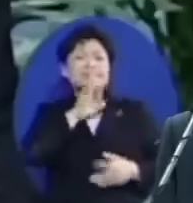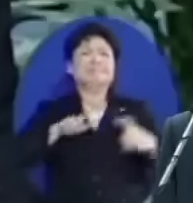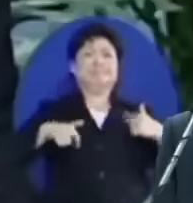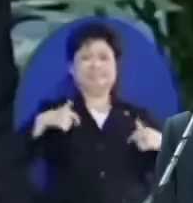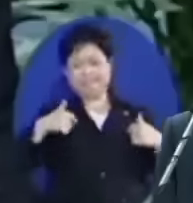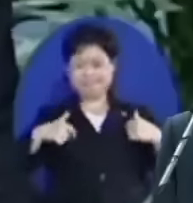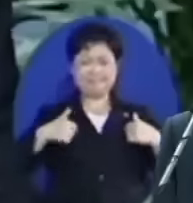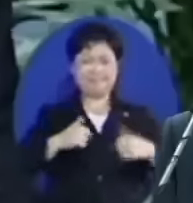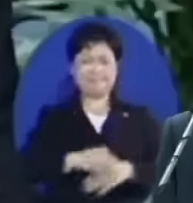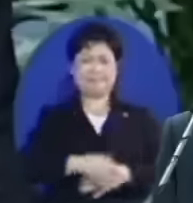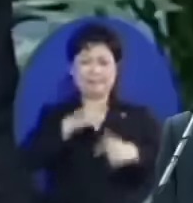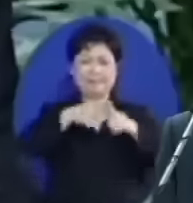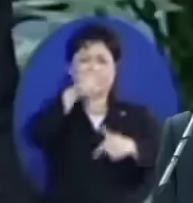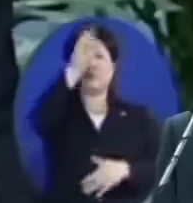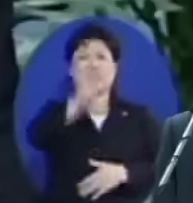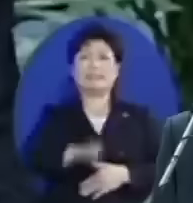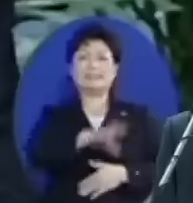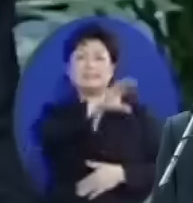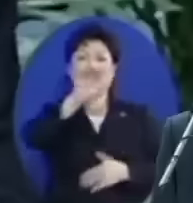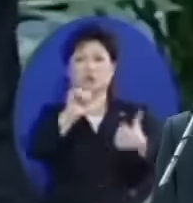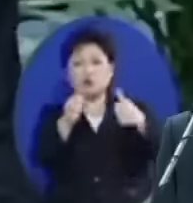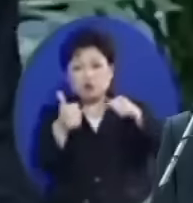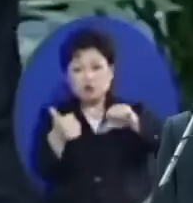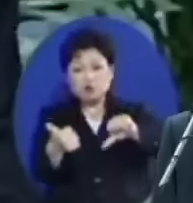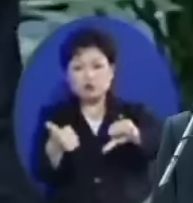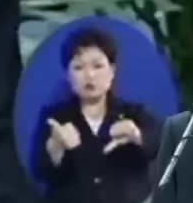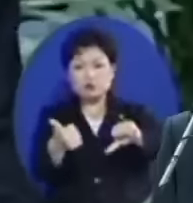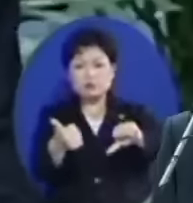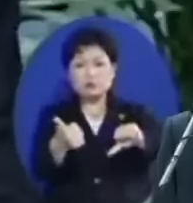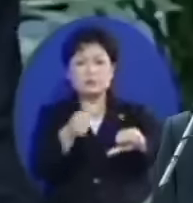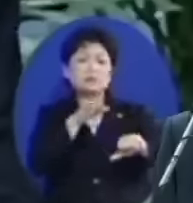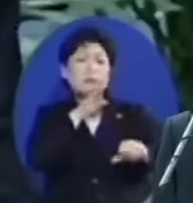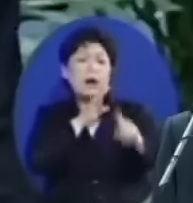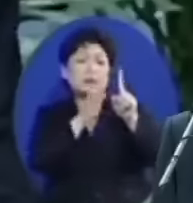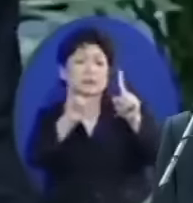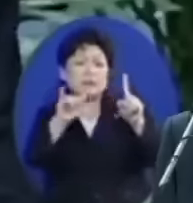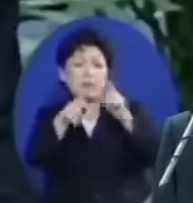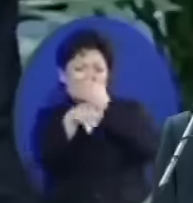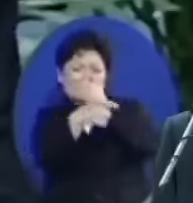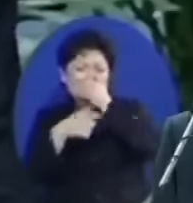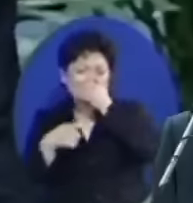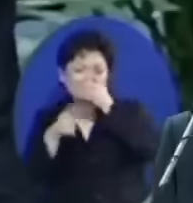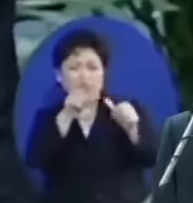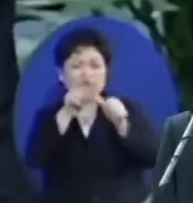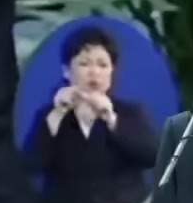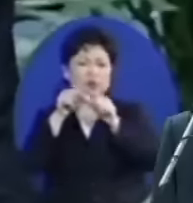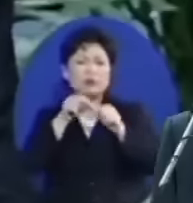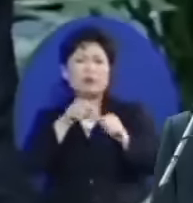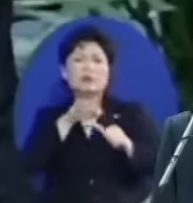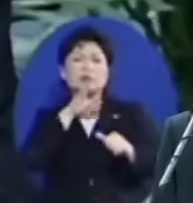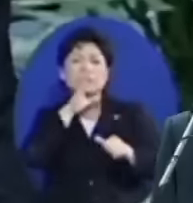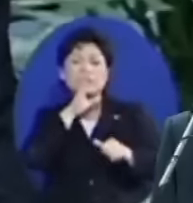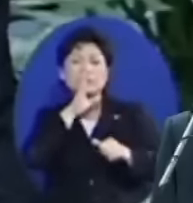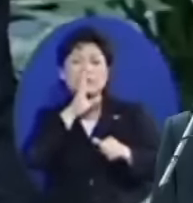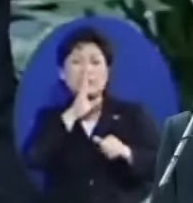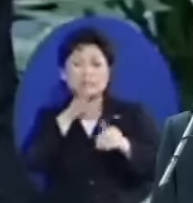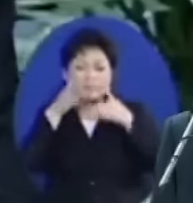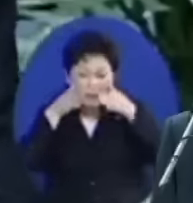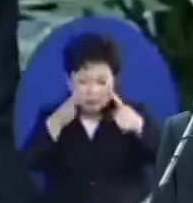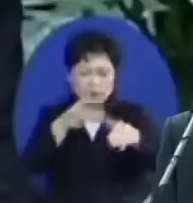것입니다. 예수님은 십자가에서 죽어가면서도 한 명의 강도의 구원에 심령을